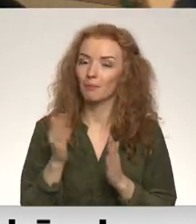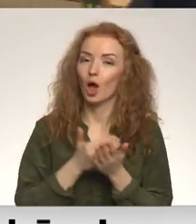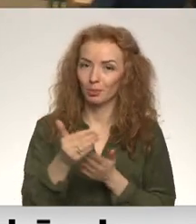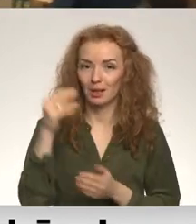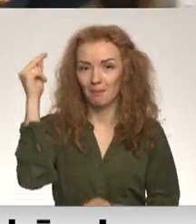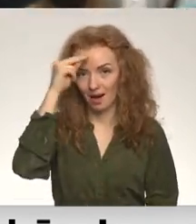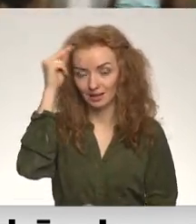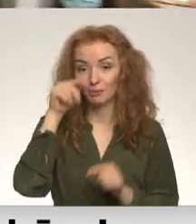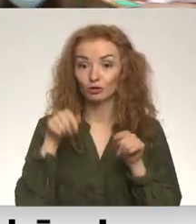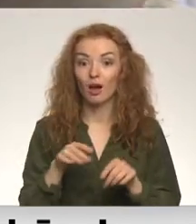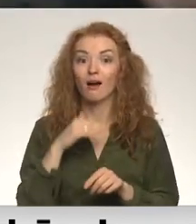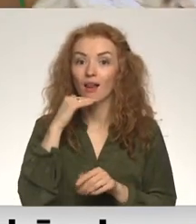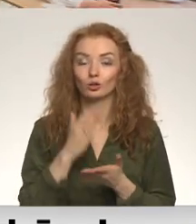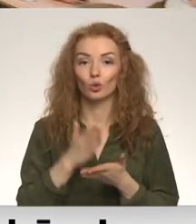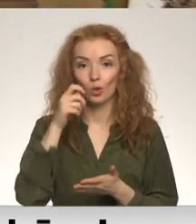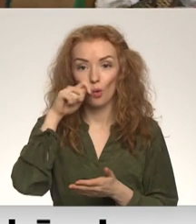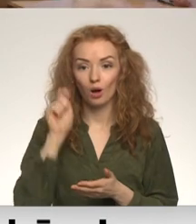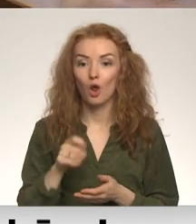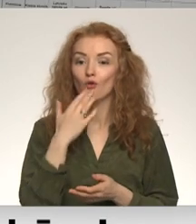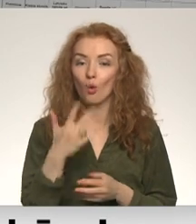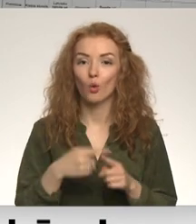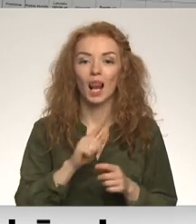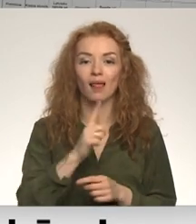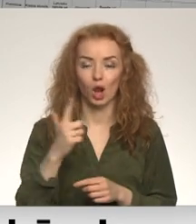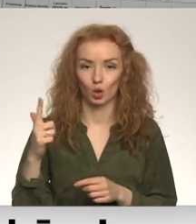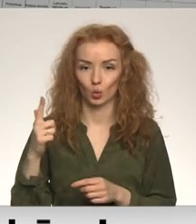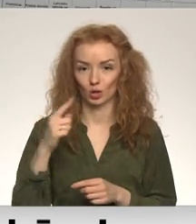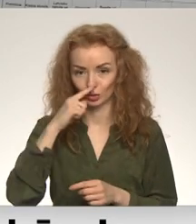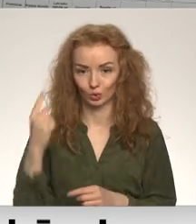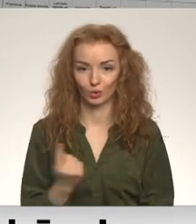stundām. Šai klasē notiek Ukraiņu valodas un literatūras stunda.